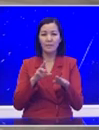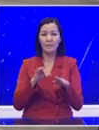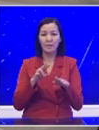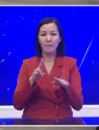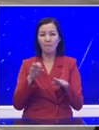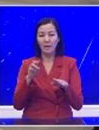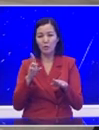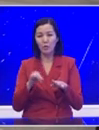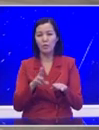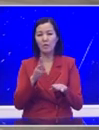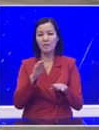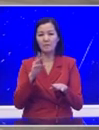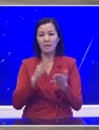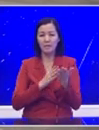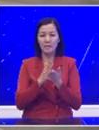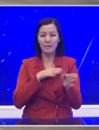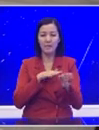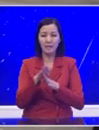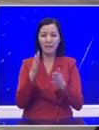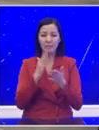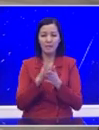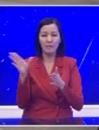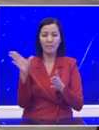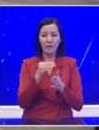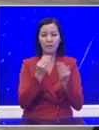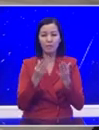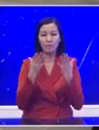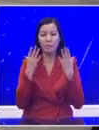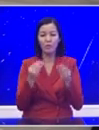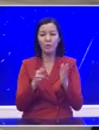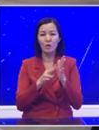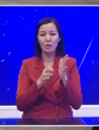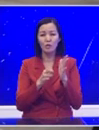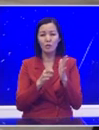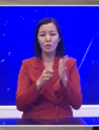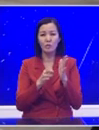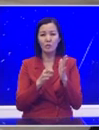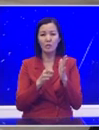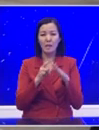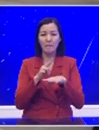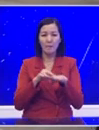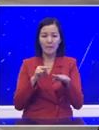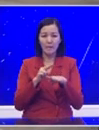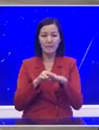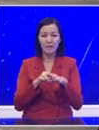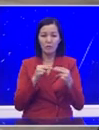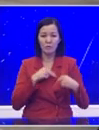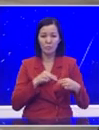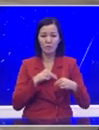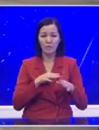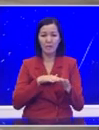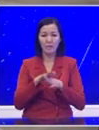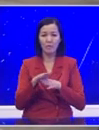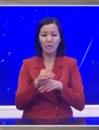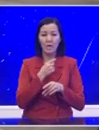патруль полиция қызметкерлері қызмет атқарып жатыр. Барлығы бүгінгі күні 700 полиция қызметкері жұмыс атқаруда. Сонымен